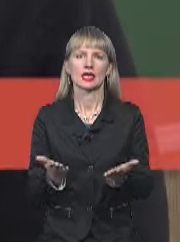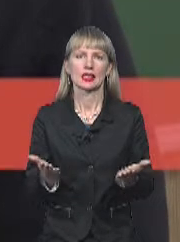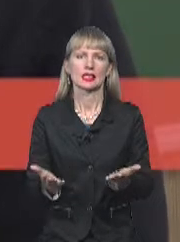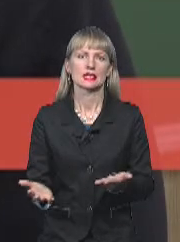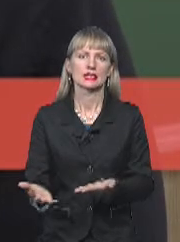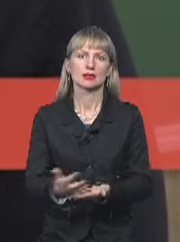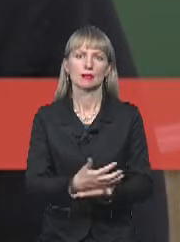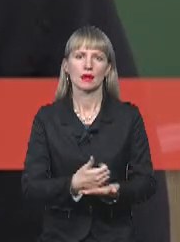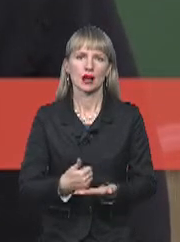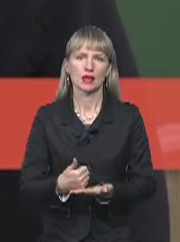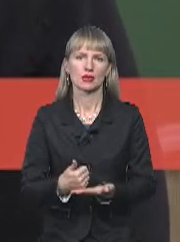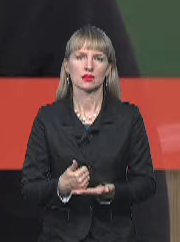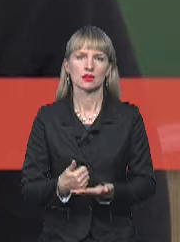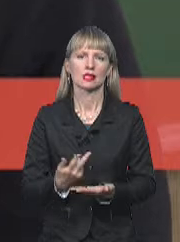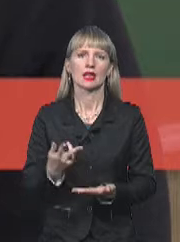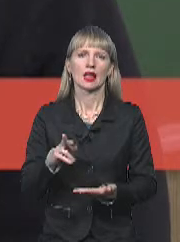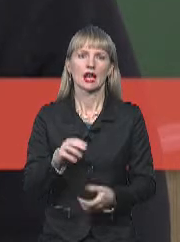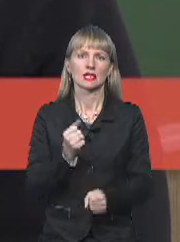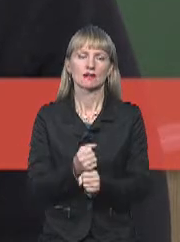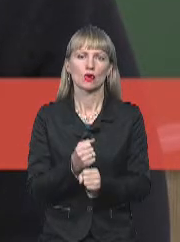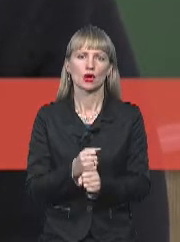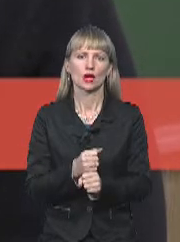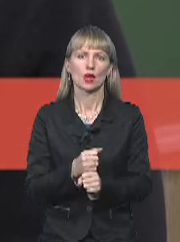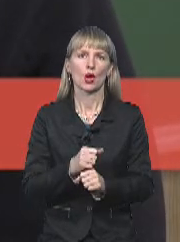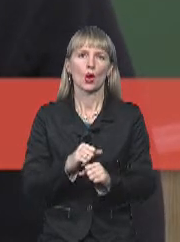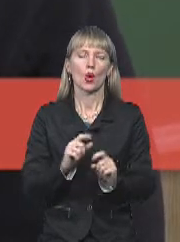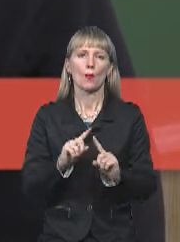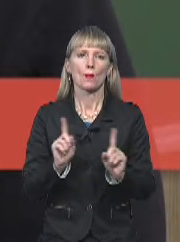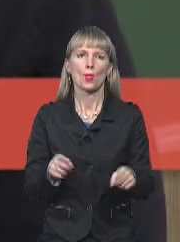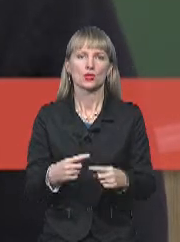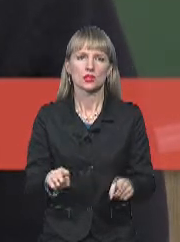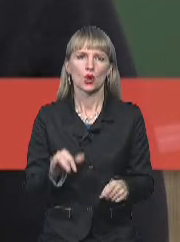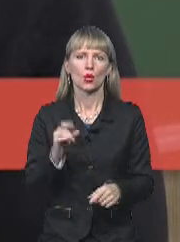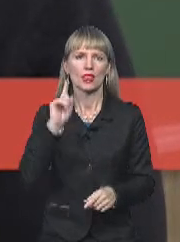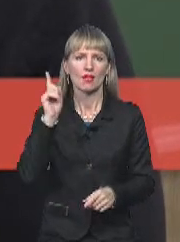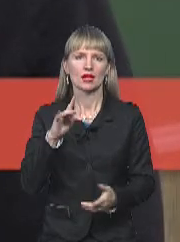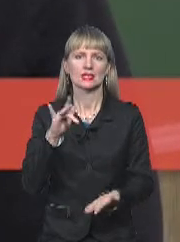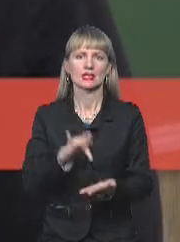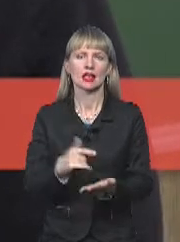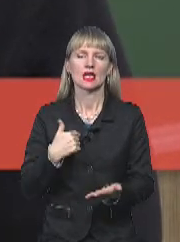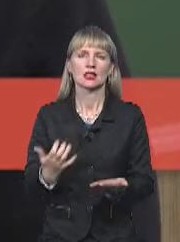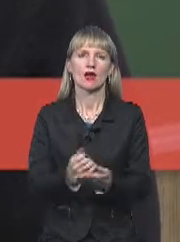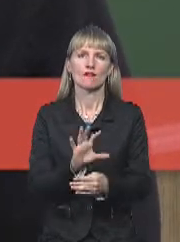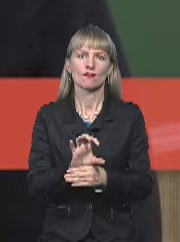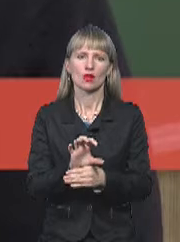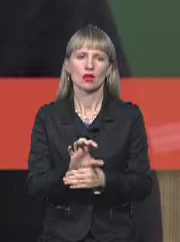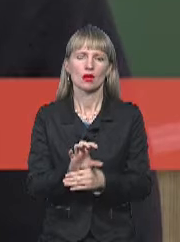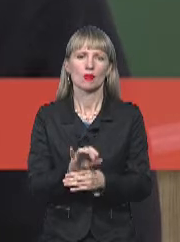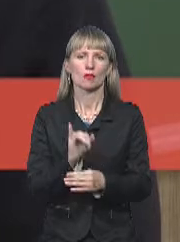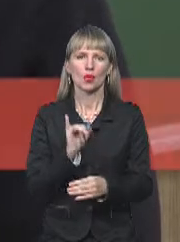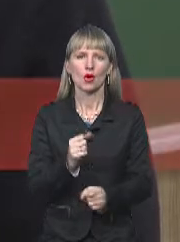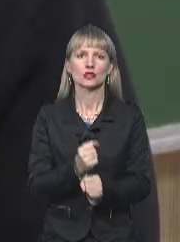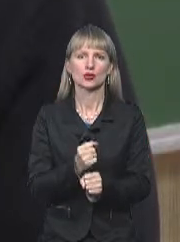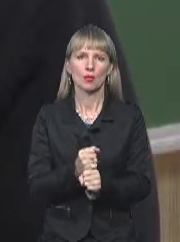Серед документів, які збирались для створення музею у єврейському общинному центрі, я знайшов фотографію, не дуже якісно